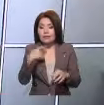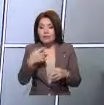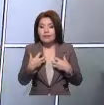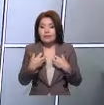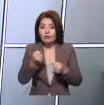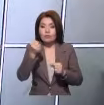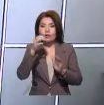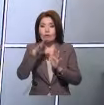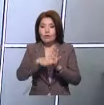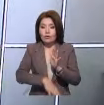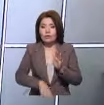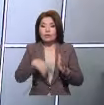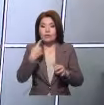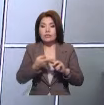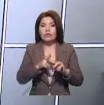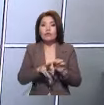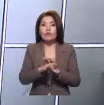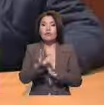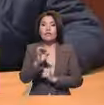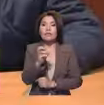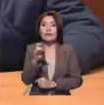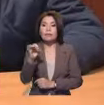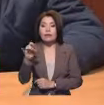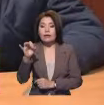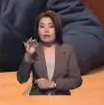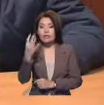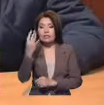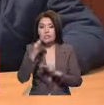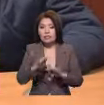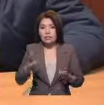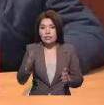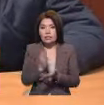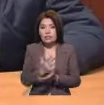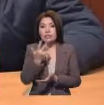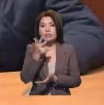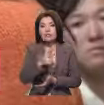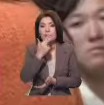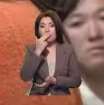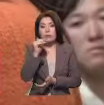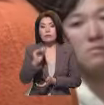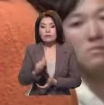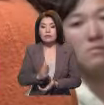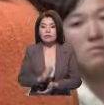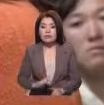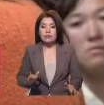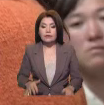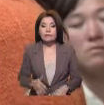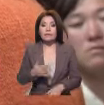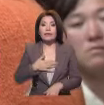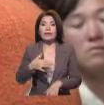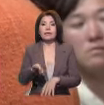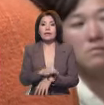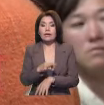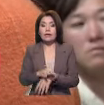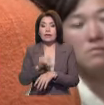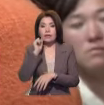күн сайын нашарлап барады. Айта кету керек, Ермек Марқабаевтың 4 баласы бар, оның 3-і кәмелетке толмаған. Я супруга и человек, который